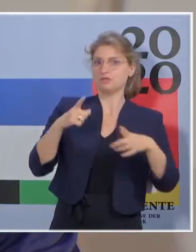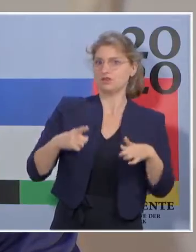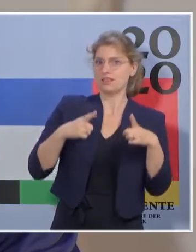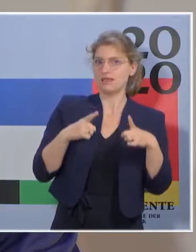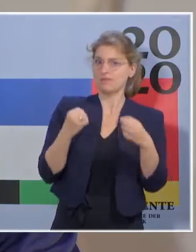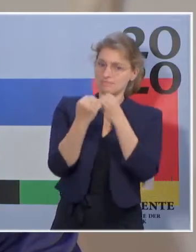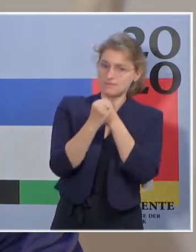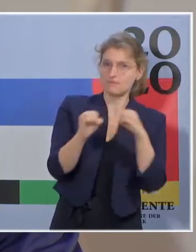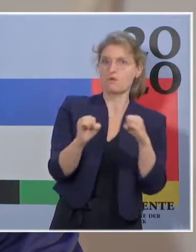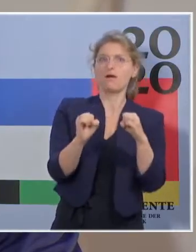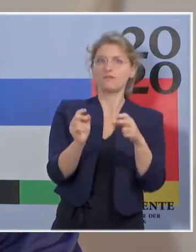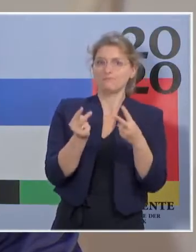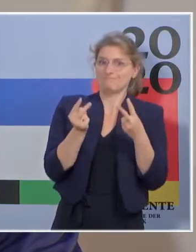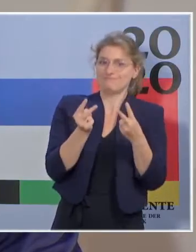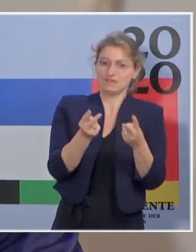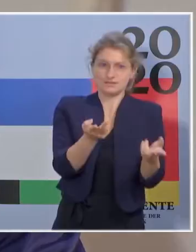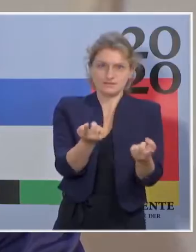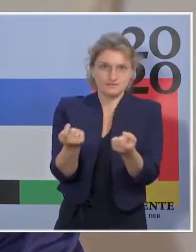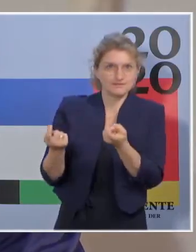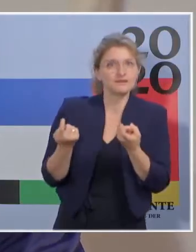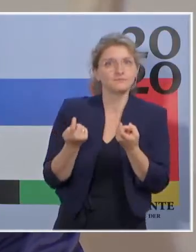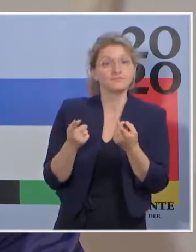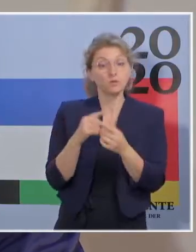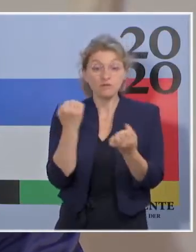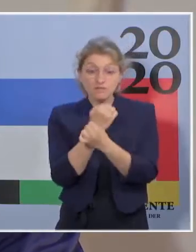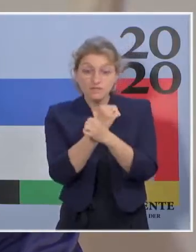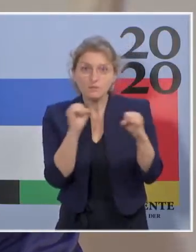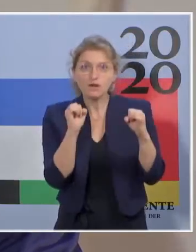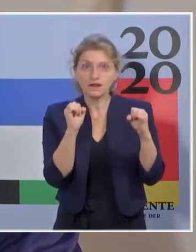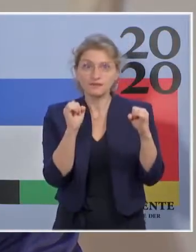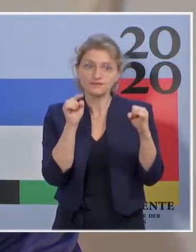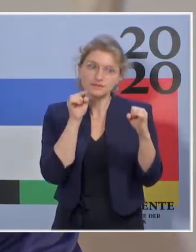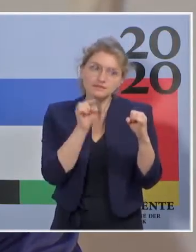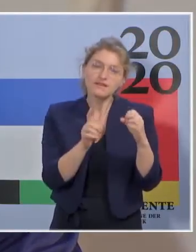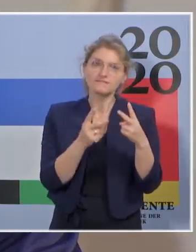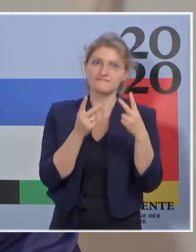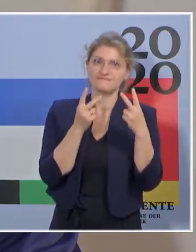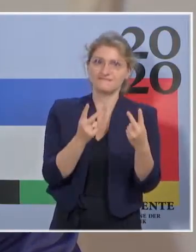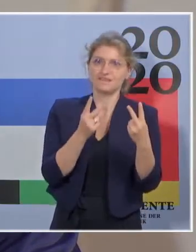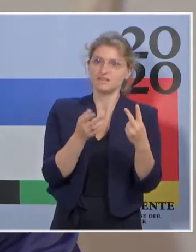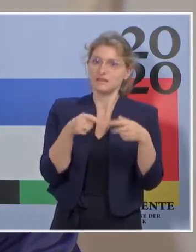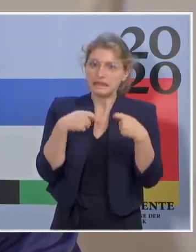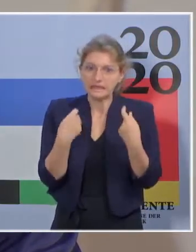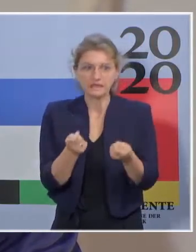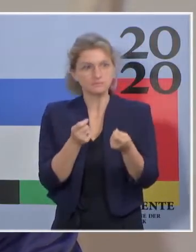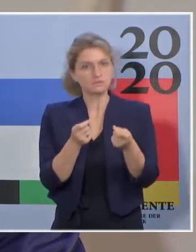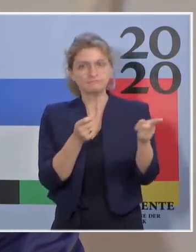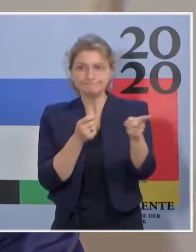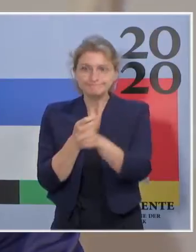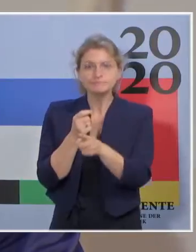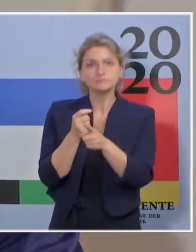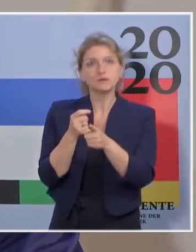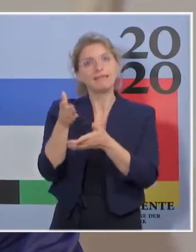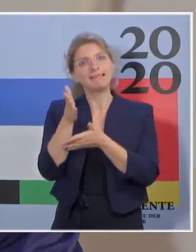Demokratie zusammenhängt. Und die Demokratie lebt davon, dass es diese Teilnahme und diese Teilhabe gibt.